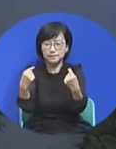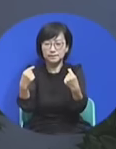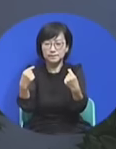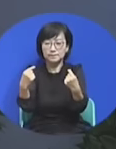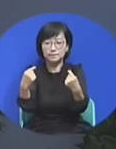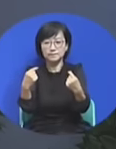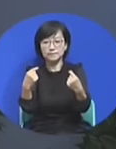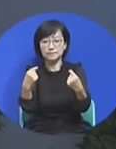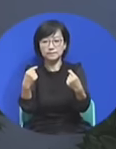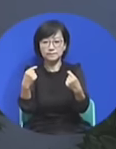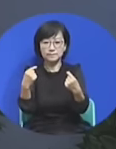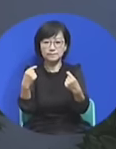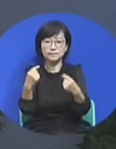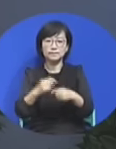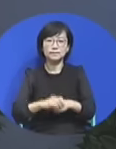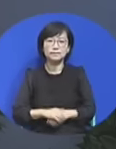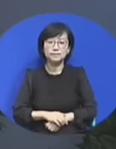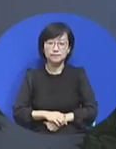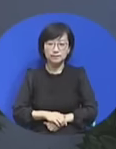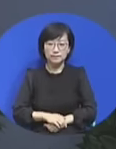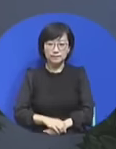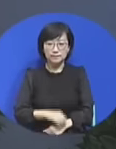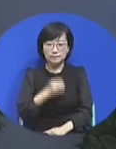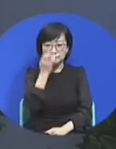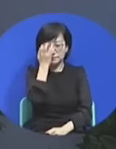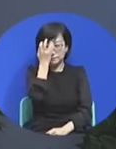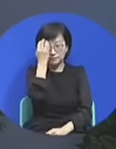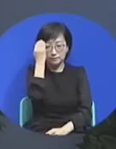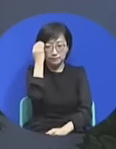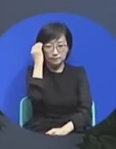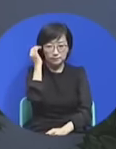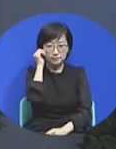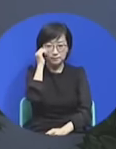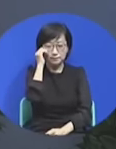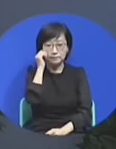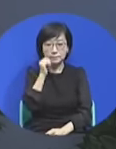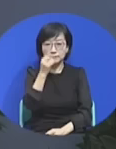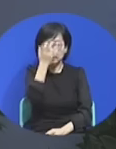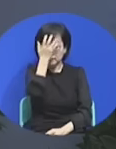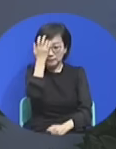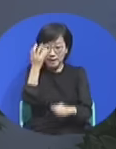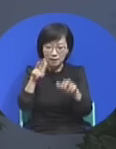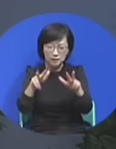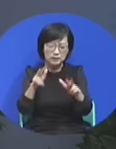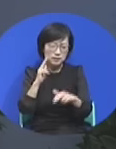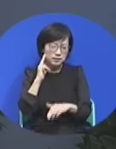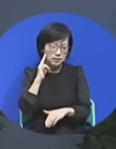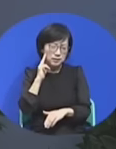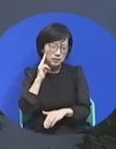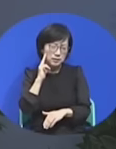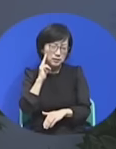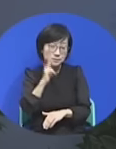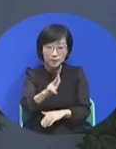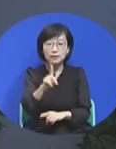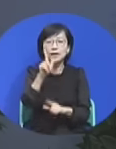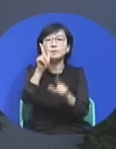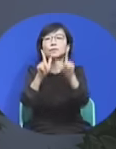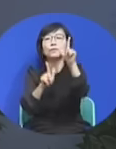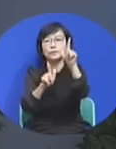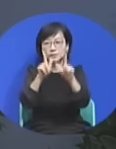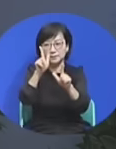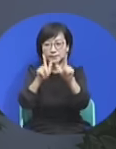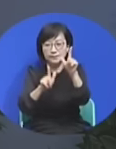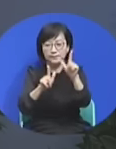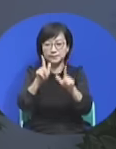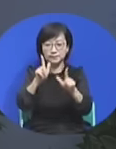Why must we be aware of this? Because this exists even in this present day and age. 지금도 있는 게 아니고 심각해요. And it's not just at a level where it exists.